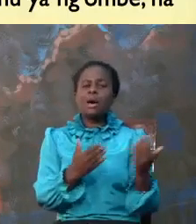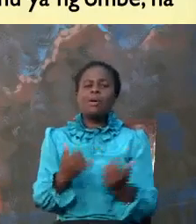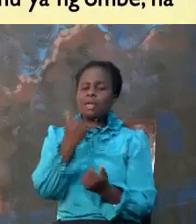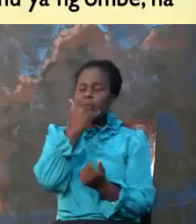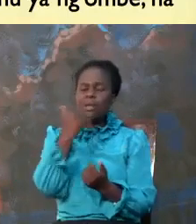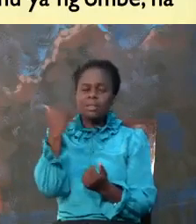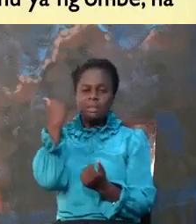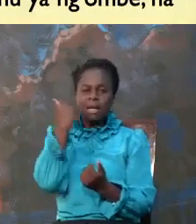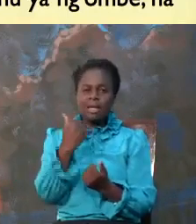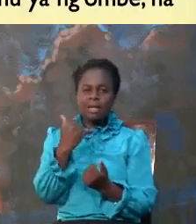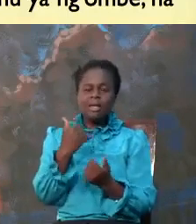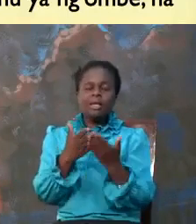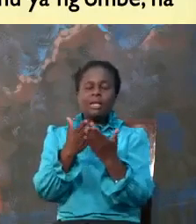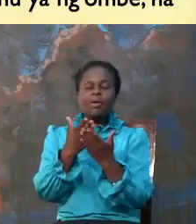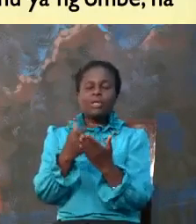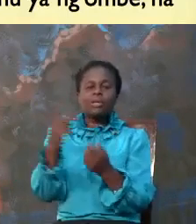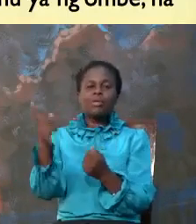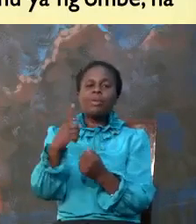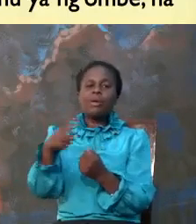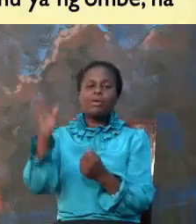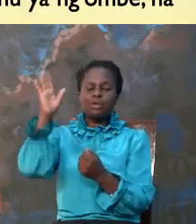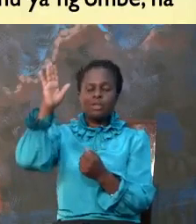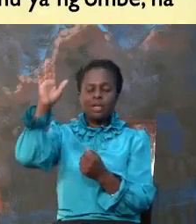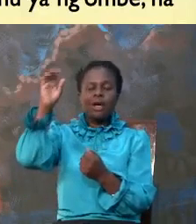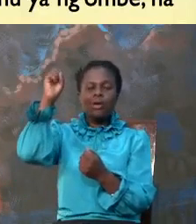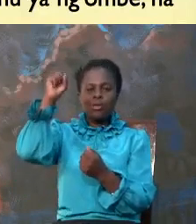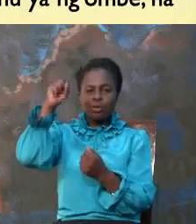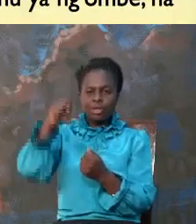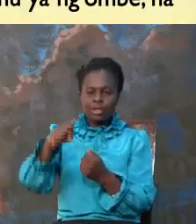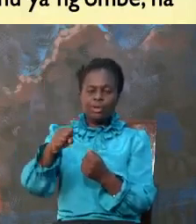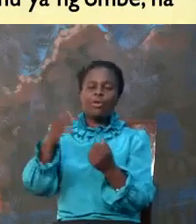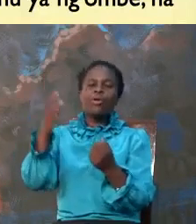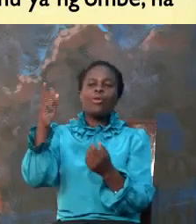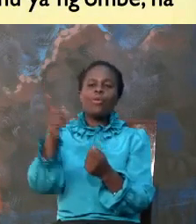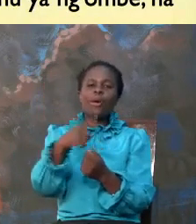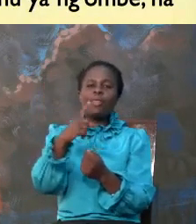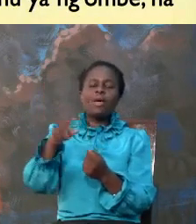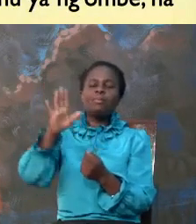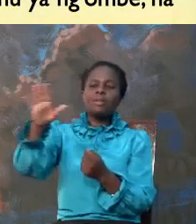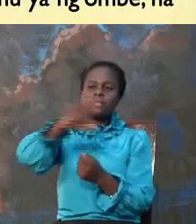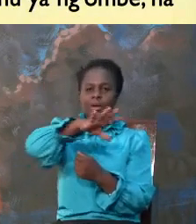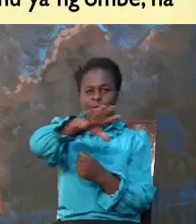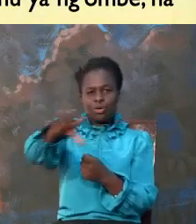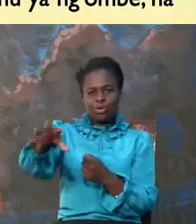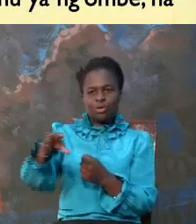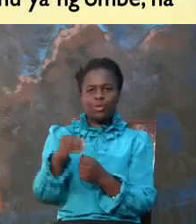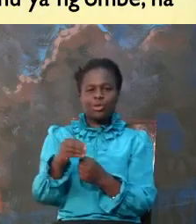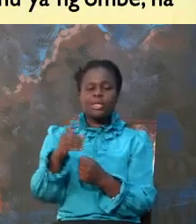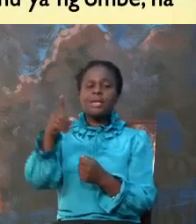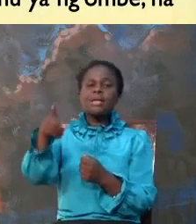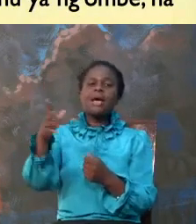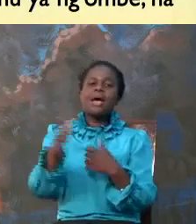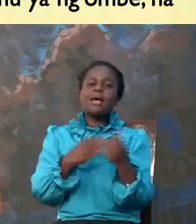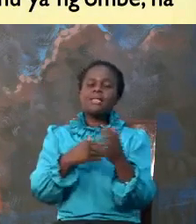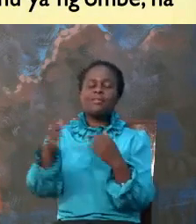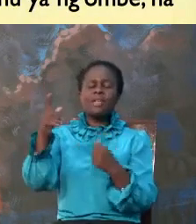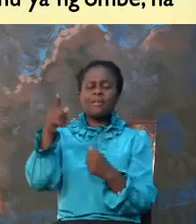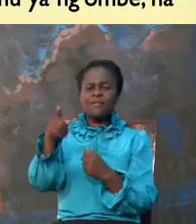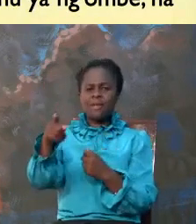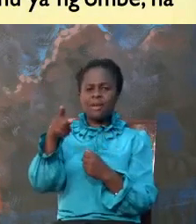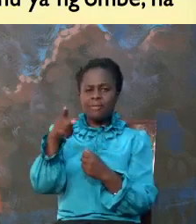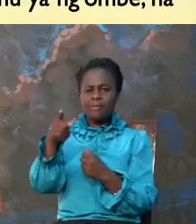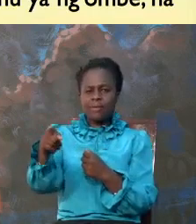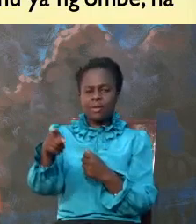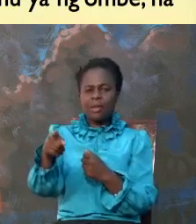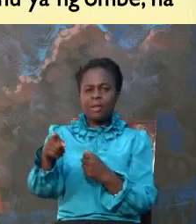kwa sababu ya makosa yao, naam, kwa ajili ya dhambi zao zote. Naye atafanya vile vile